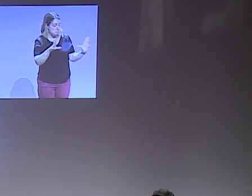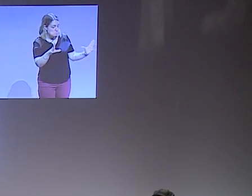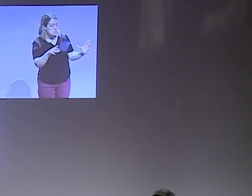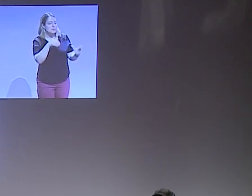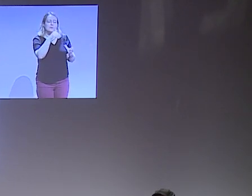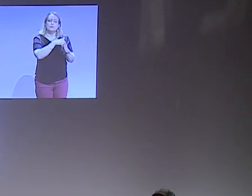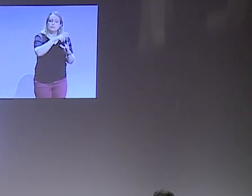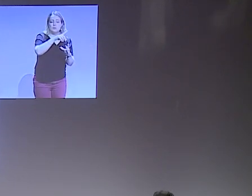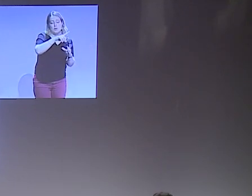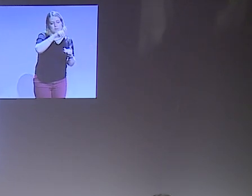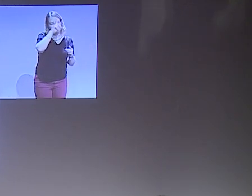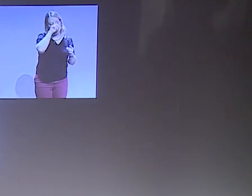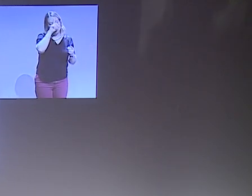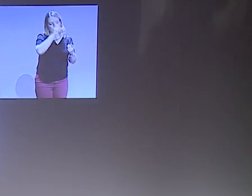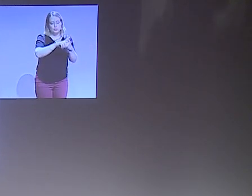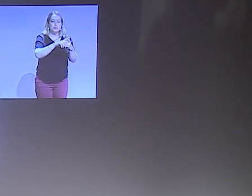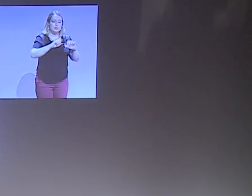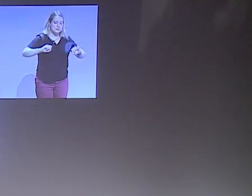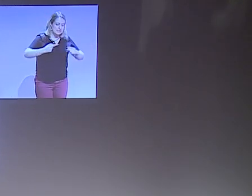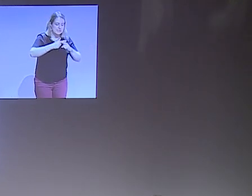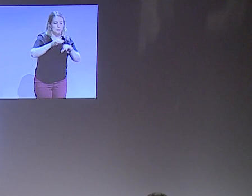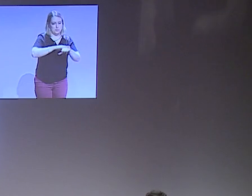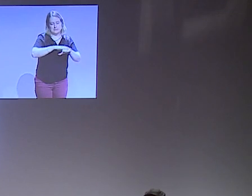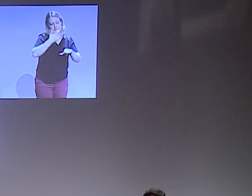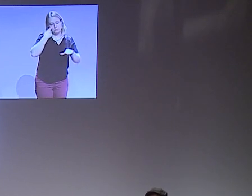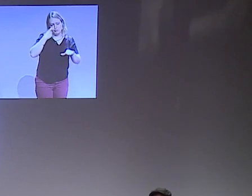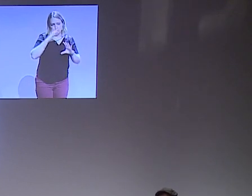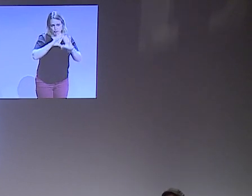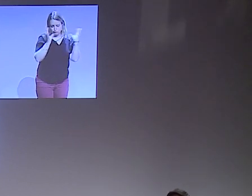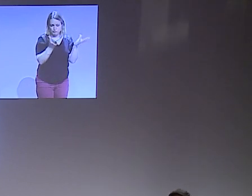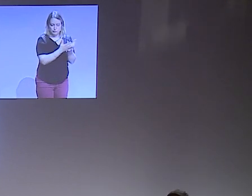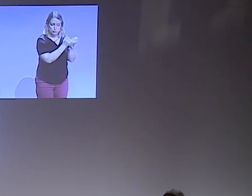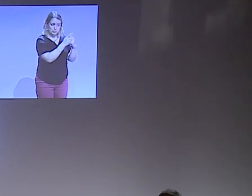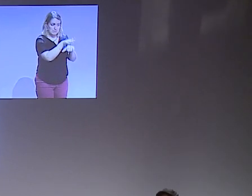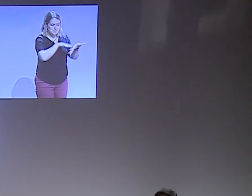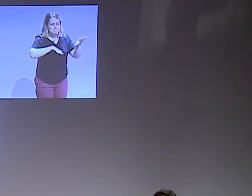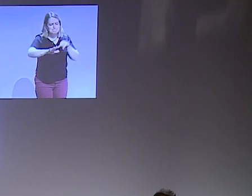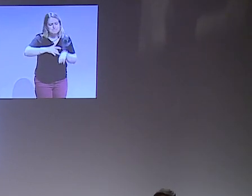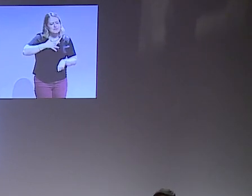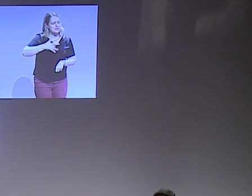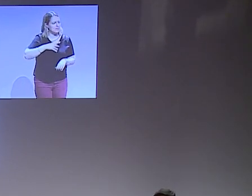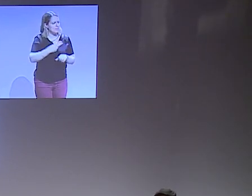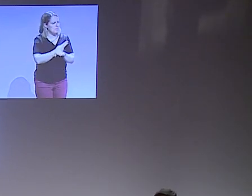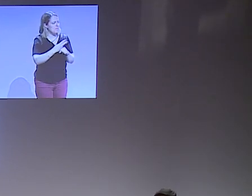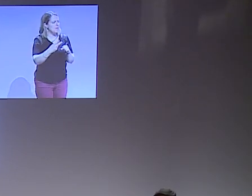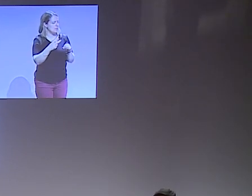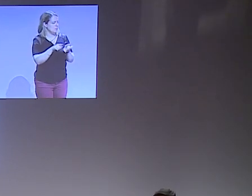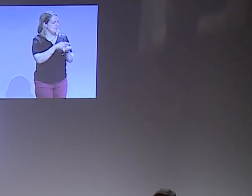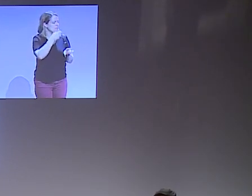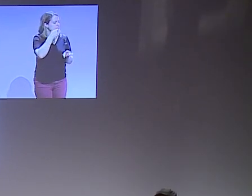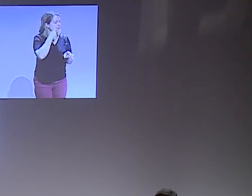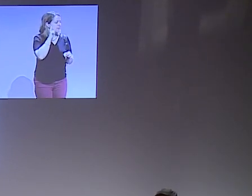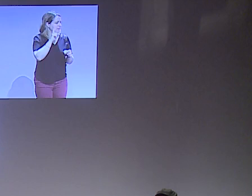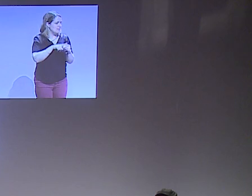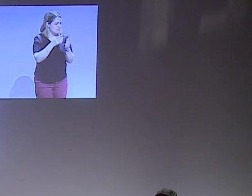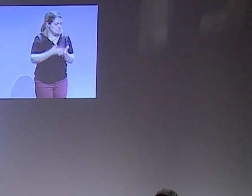enjeux presque géopolitiques par rapport à ce que vous venez de développer. Mais ce qui était aussi intéressant dans votre avant-propos, c'est que parfois vous avez parlé aussi de ce qui